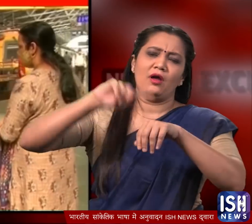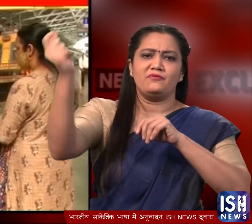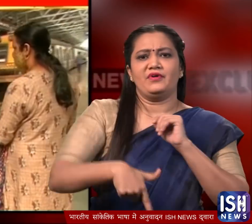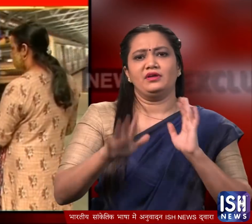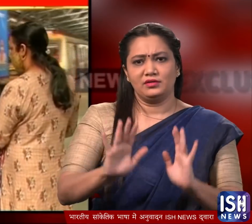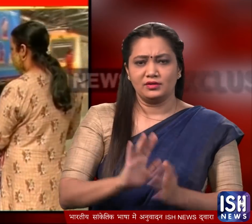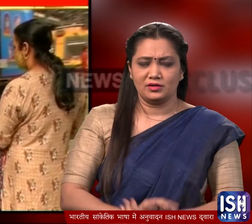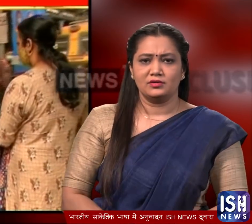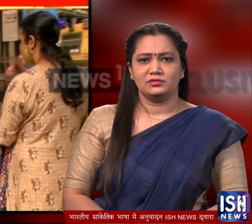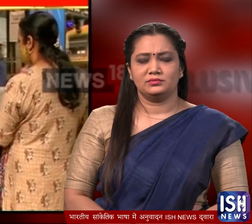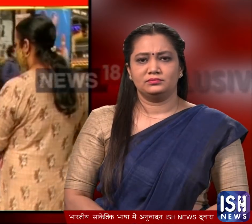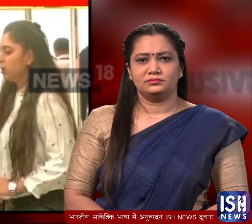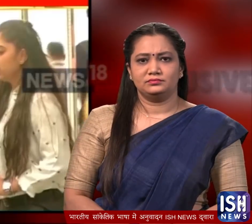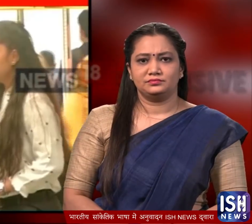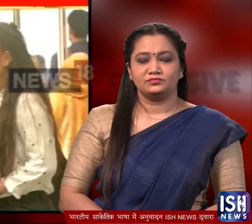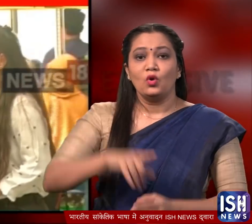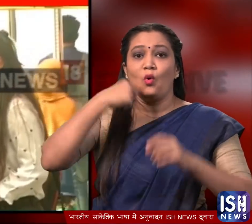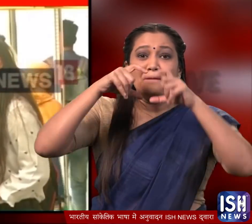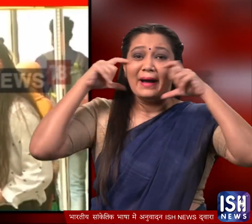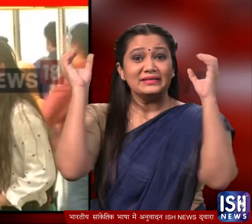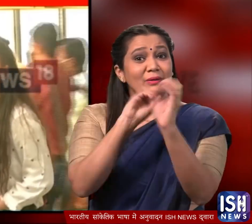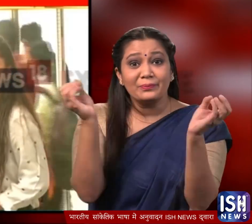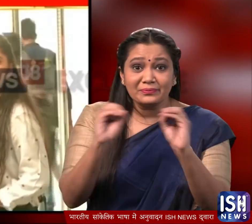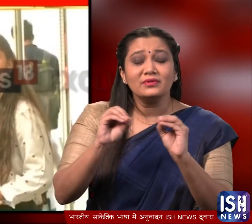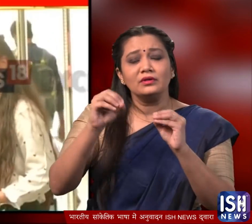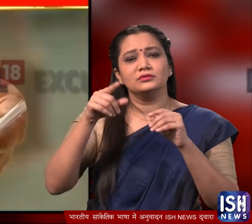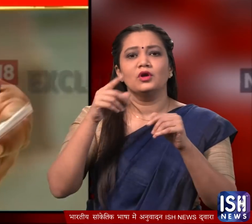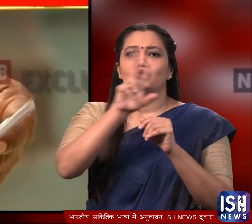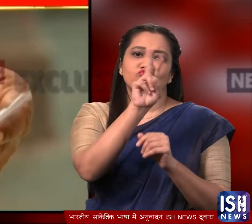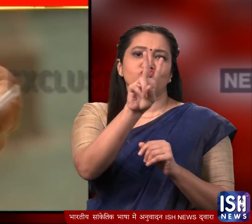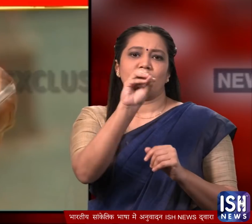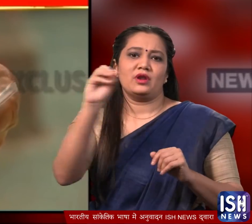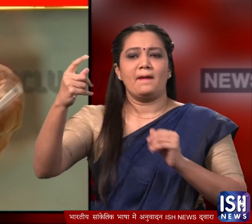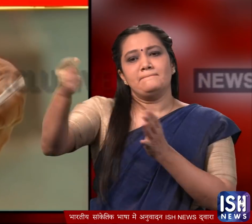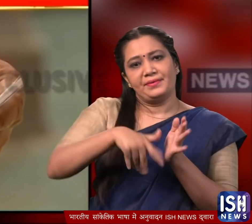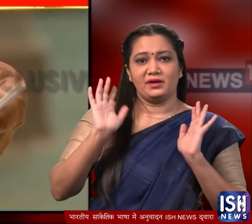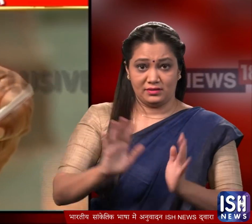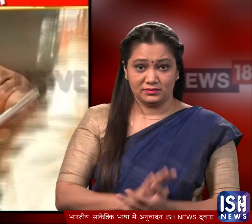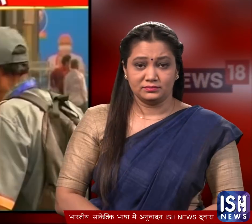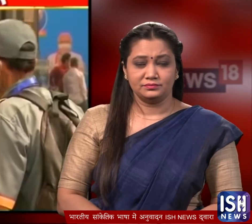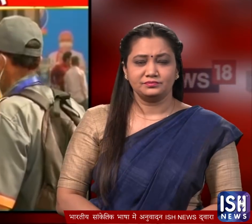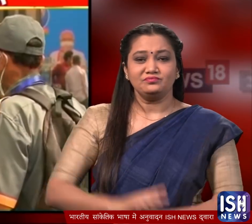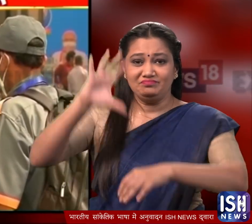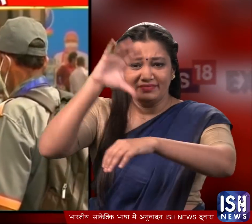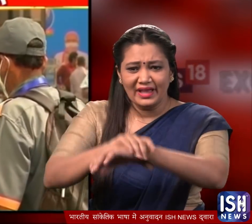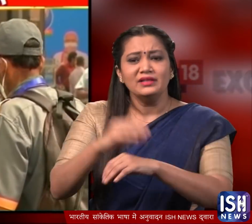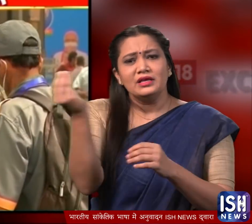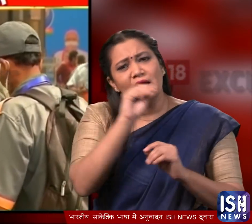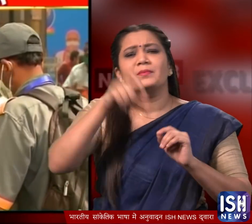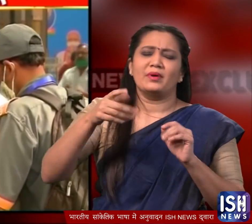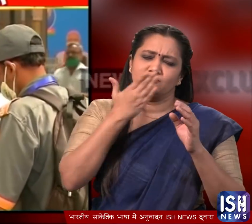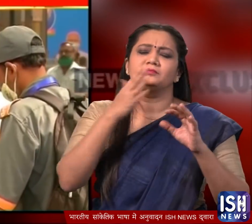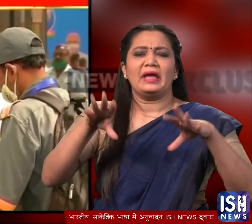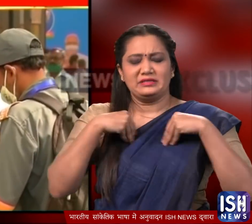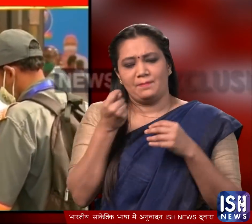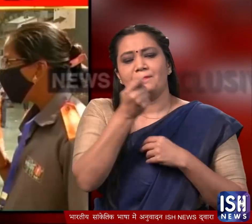फाइन या दंड देते हुए नजर आ रहे हैं। जो लोग मास्क नहीं पहन रहे हैं, उनसे 200 रुपए का जुर्माना वसूला जा रहा है। पकड़े जाने पर कुछ लोगों ने